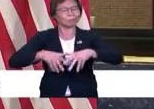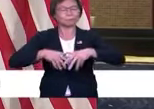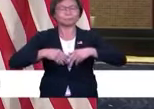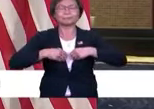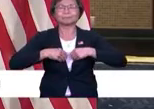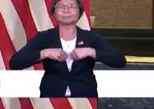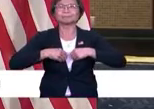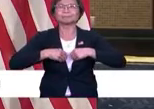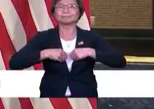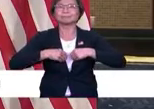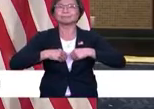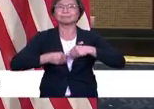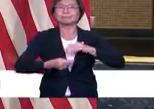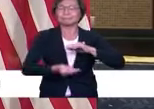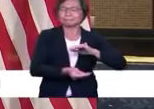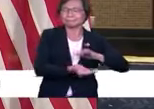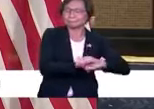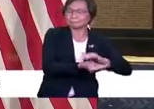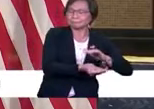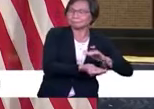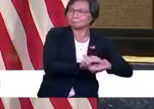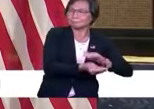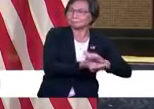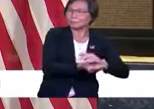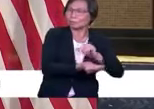dalam QS penyelewengan